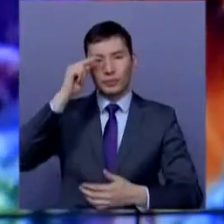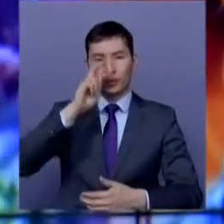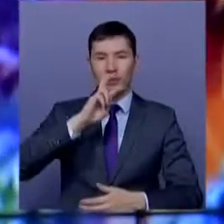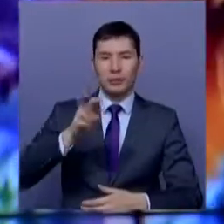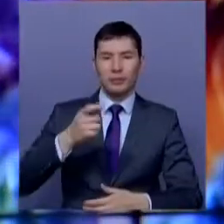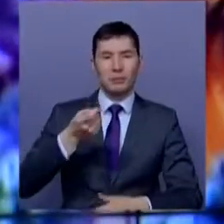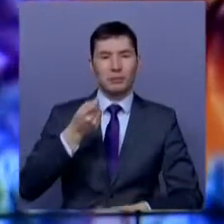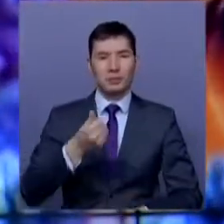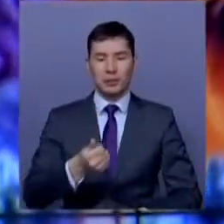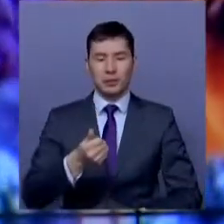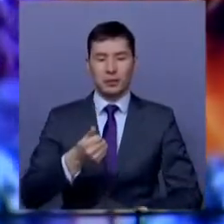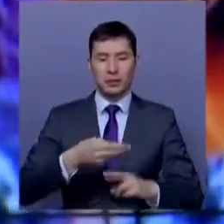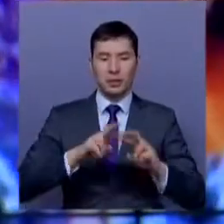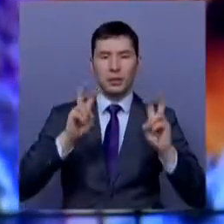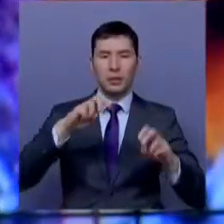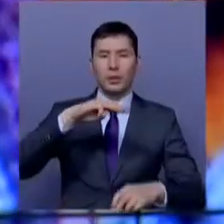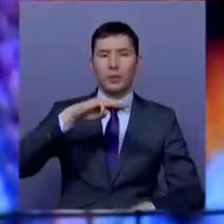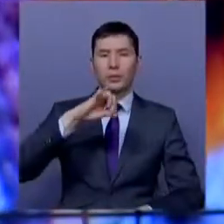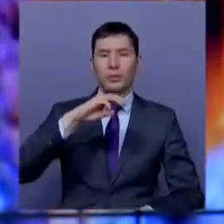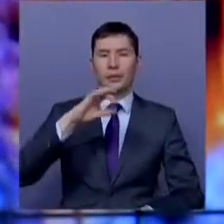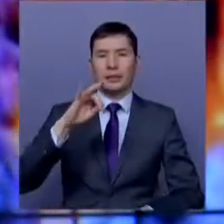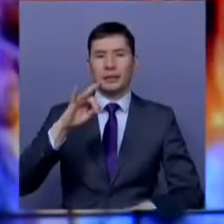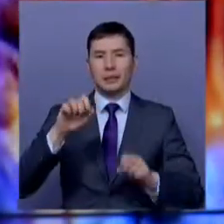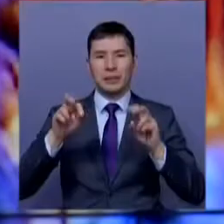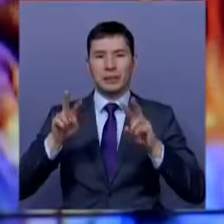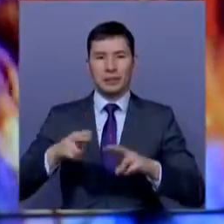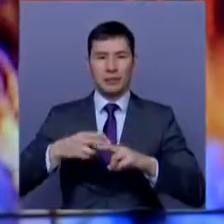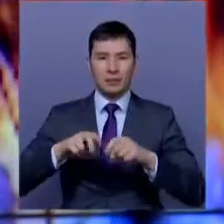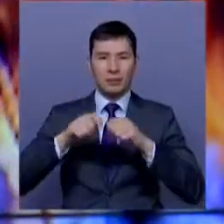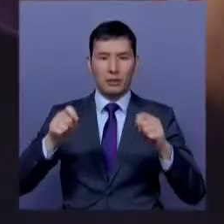Олар кімдер деген сұраққа әріптесім Зере Әмірқызы жауап іздеп көрді.